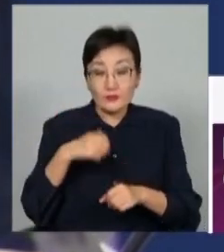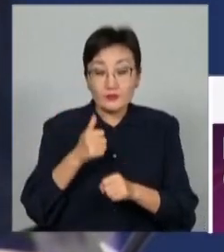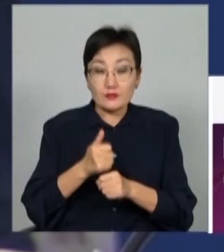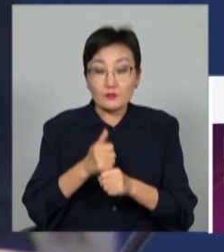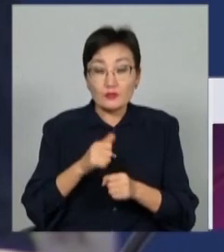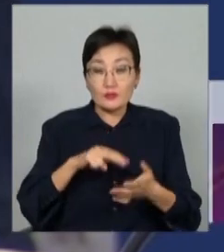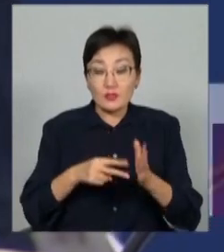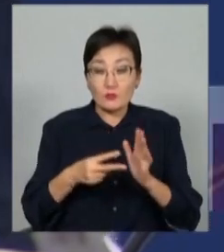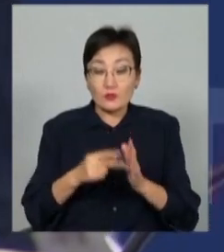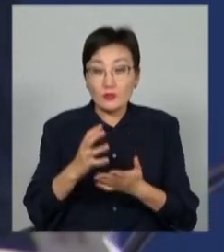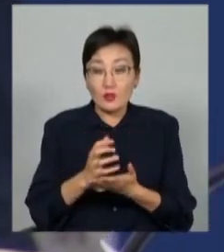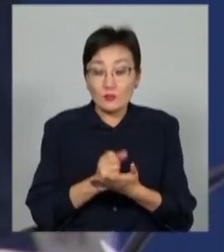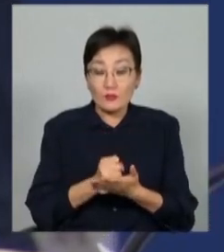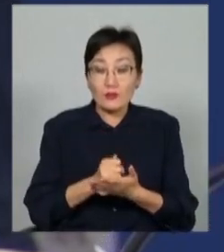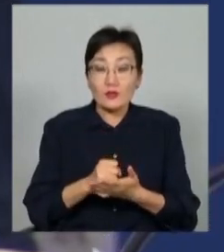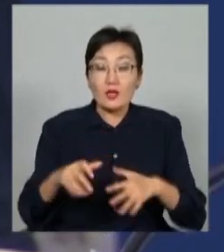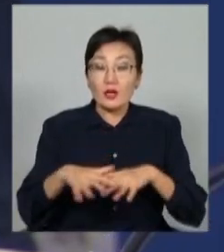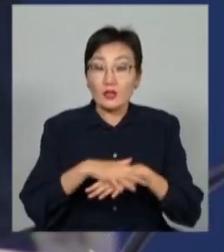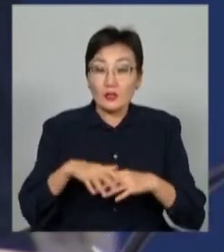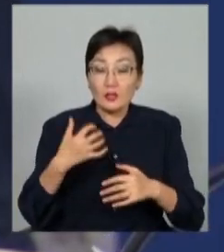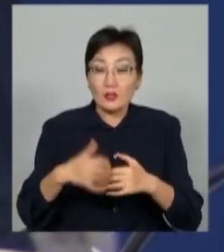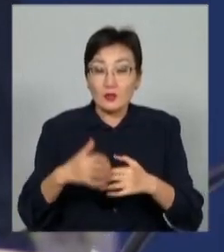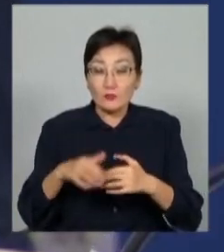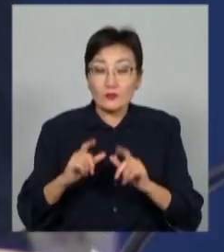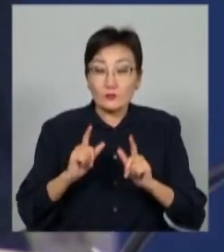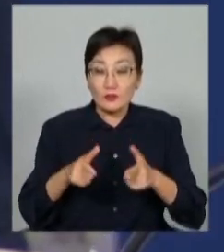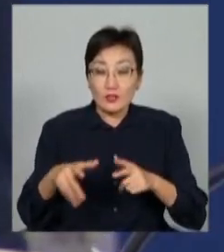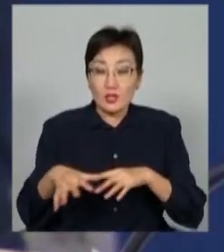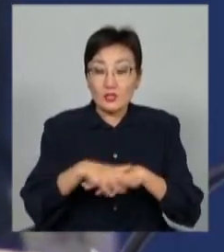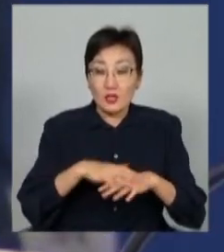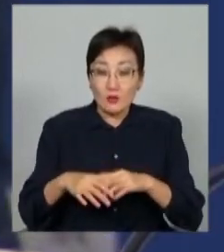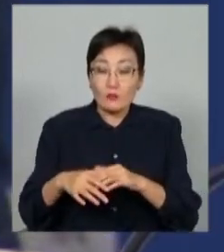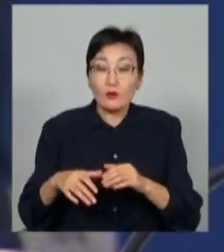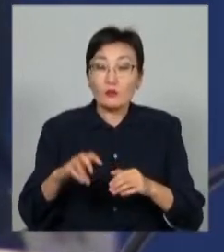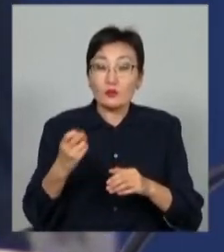стратегиялық ресурс этносаралық келісі мен жалпы ұлттық бірлік деп білеміз.